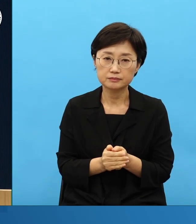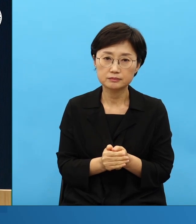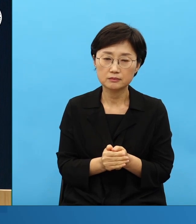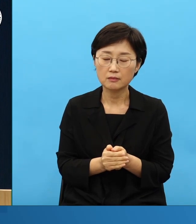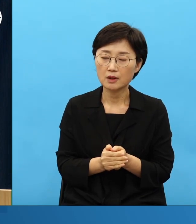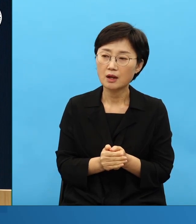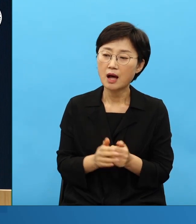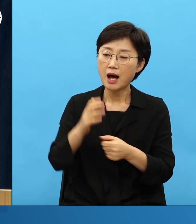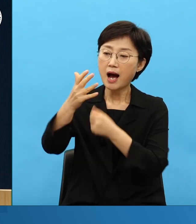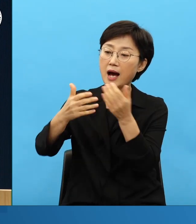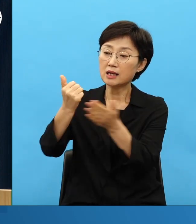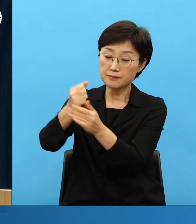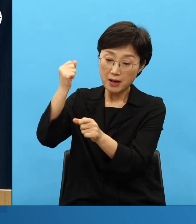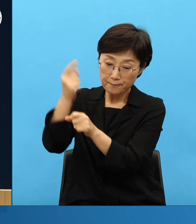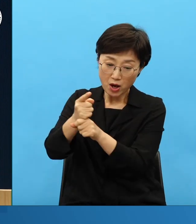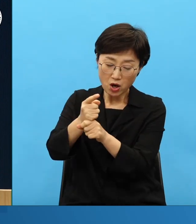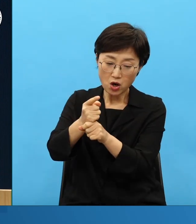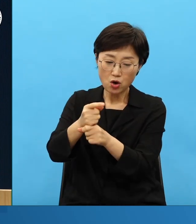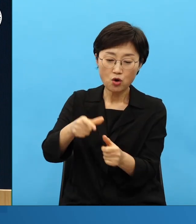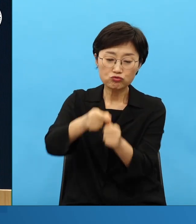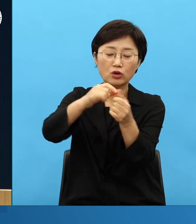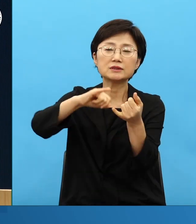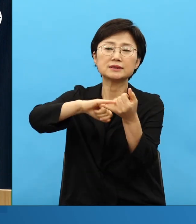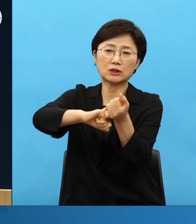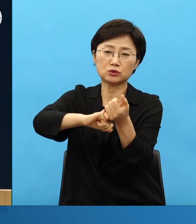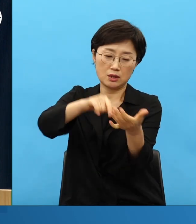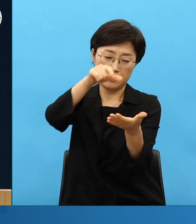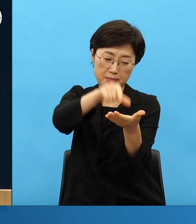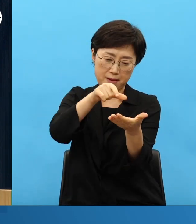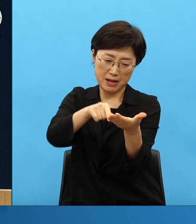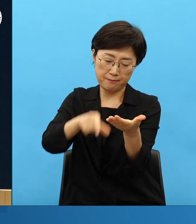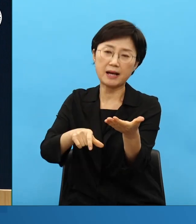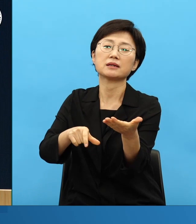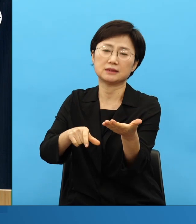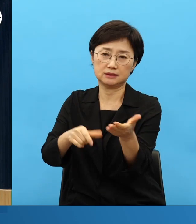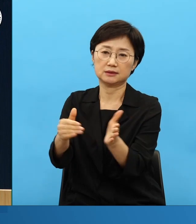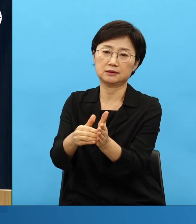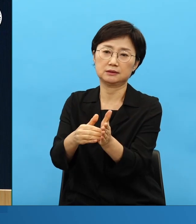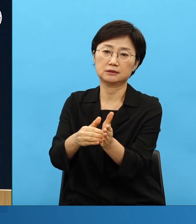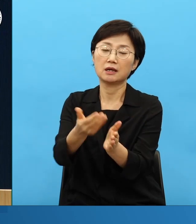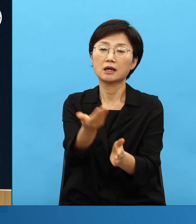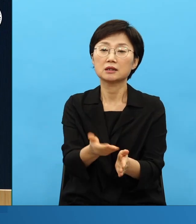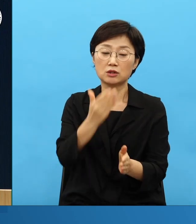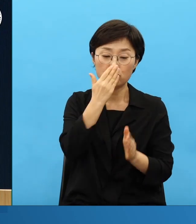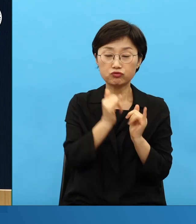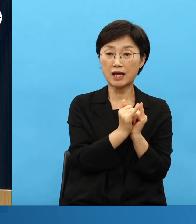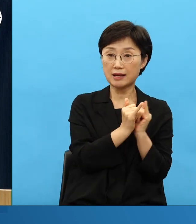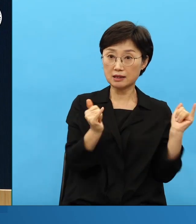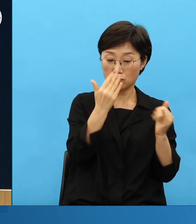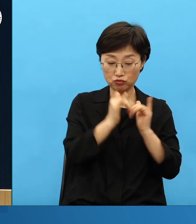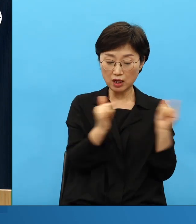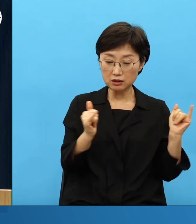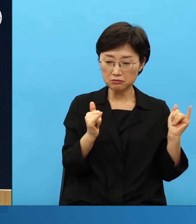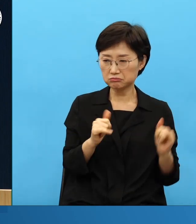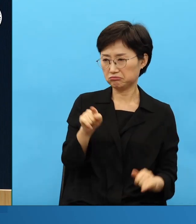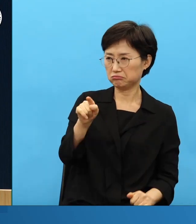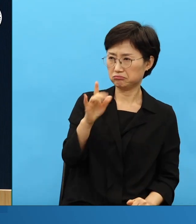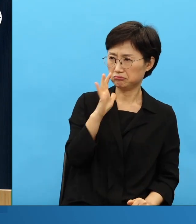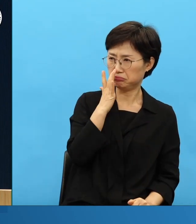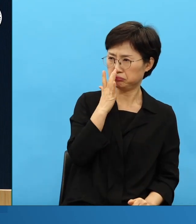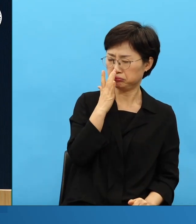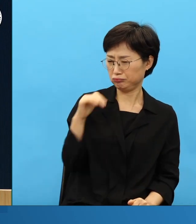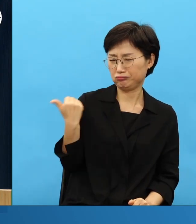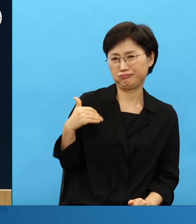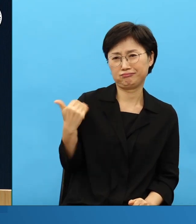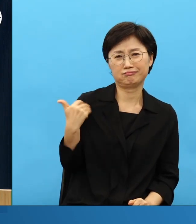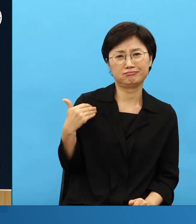5가지를 전혀 몰랐던 겁니다. We see that the Bible prophesies of this fact, but the Orthodox Jewish Church, in other words, the Jewish believers, did